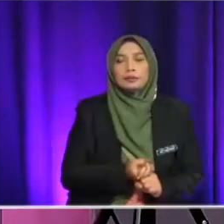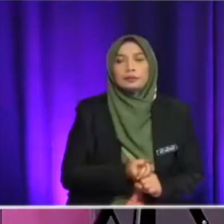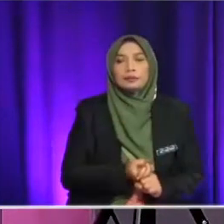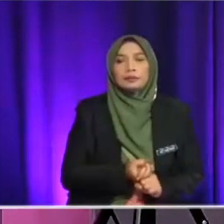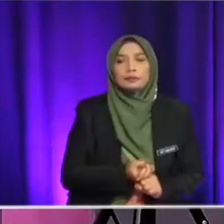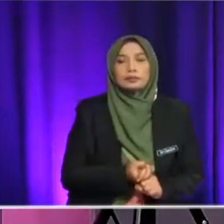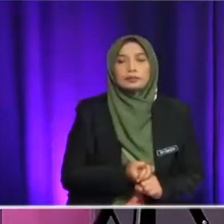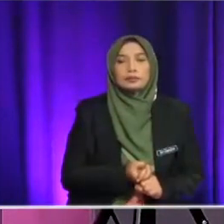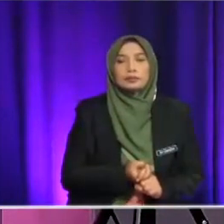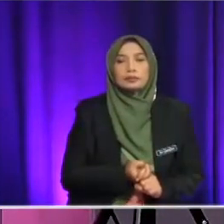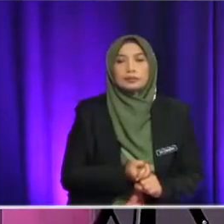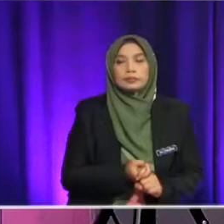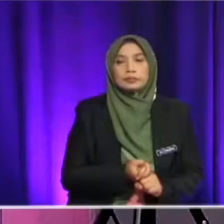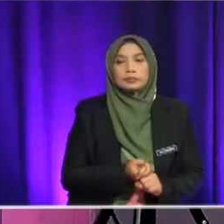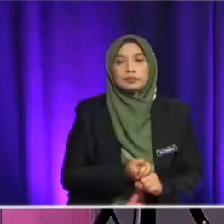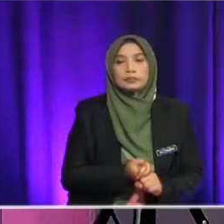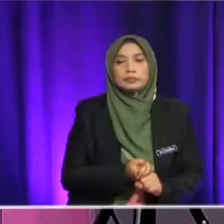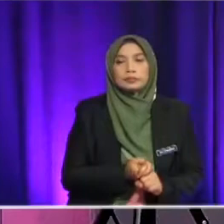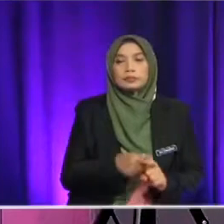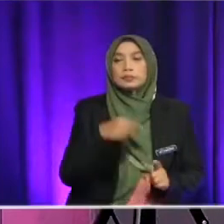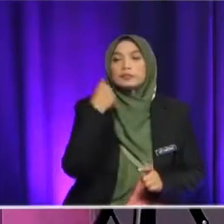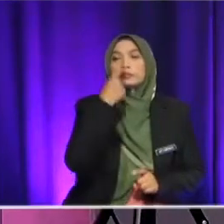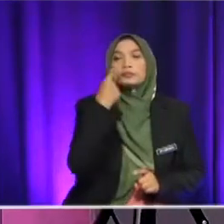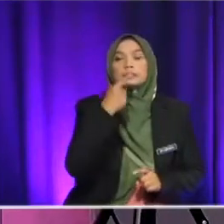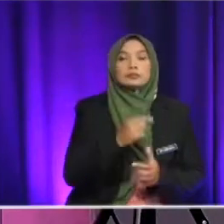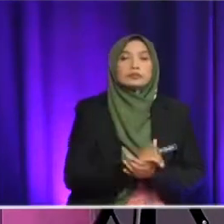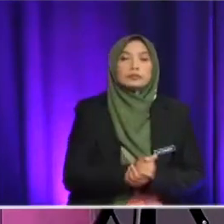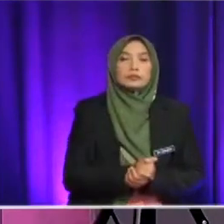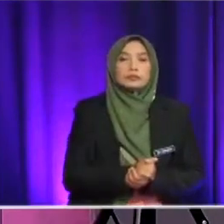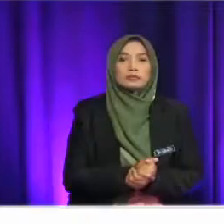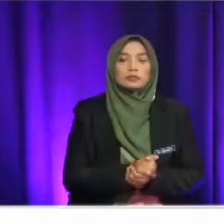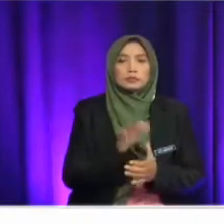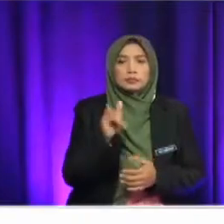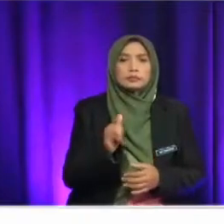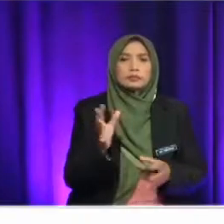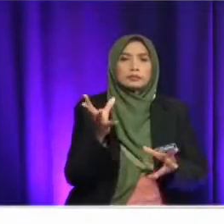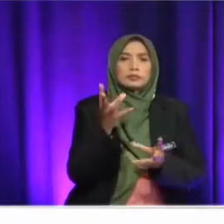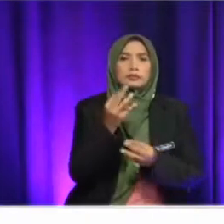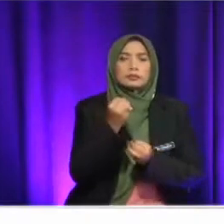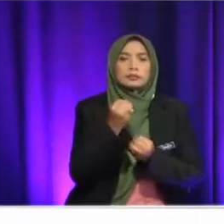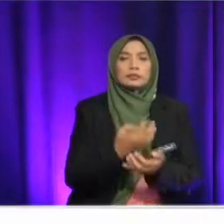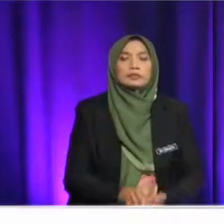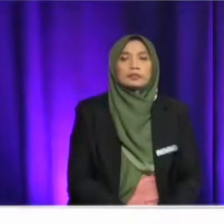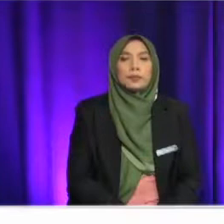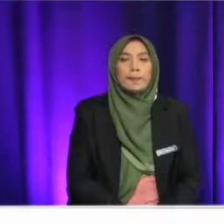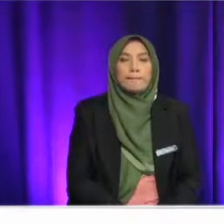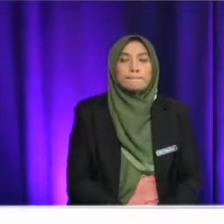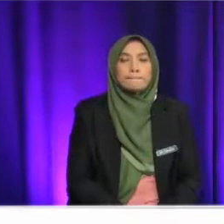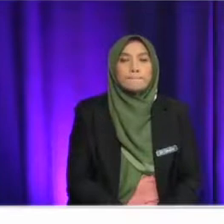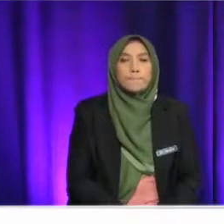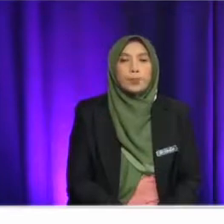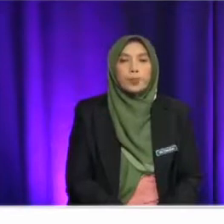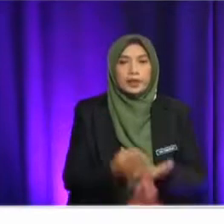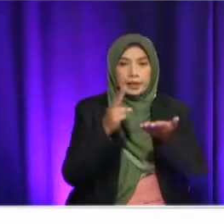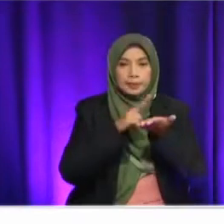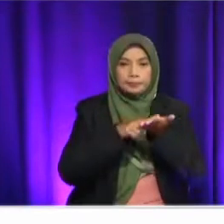ayat contoh, ayat kesan dan juga ayat penegas. Jadi siapa agaknya? Ini hasil kerja anak murid saya lah ni. Siapa agaknya nak